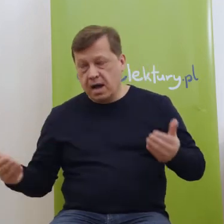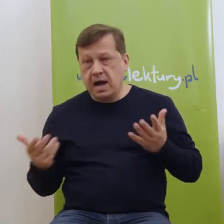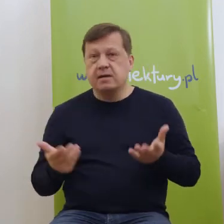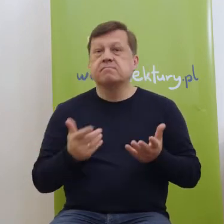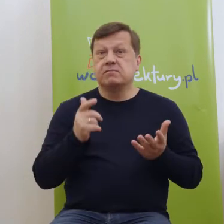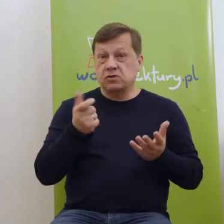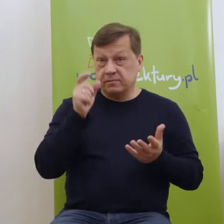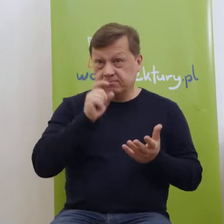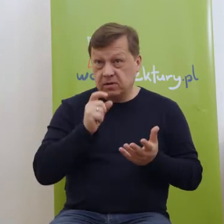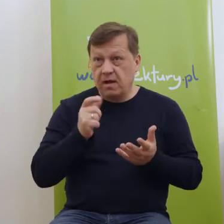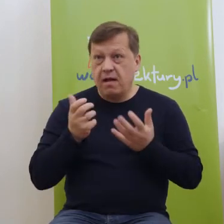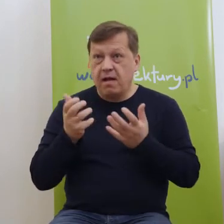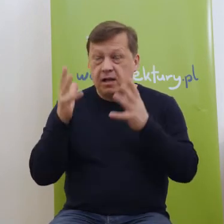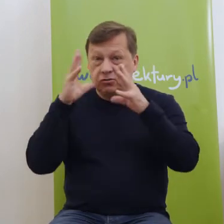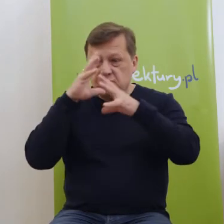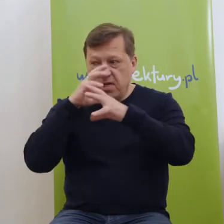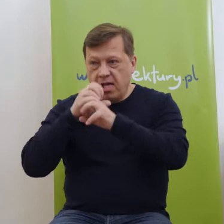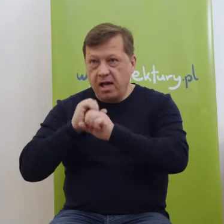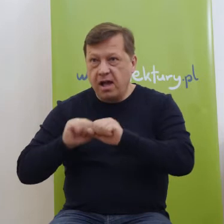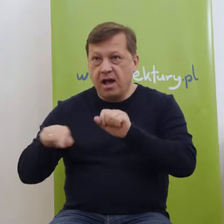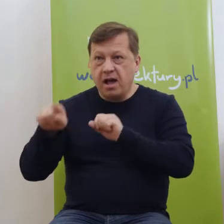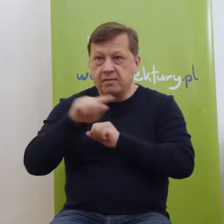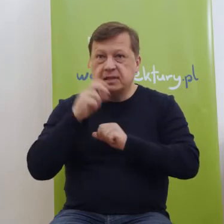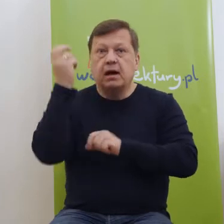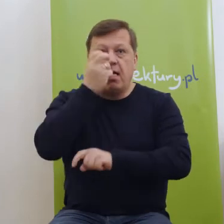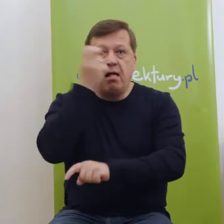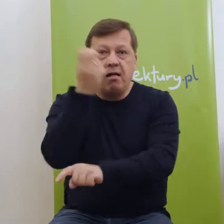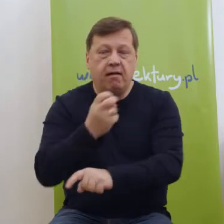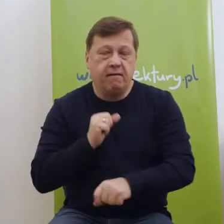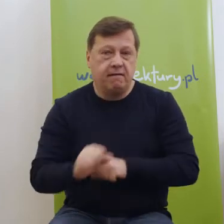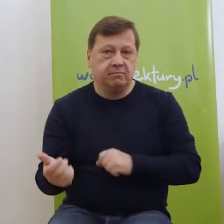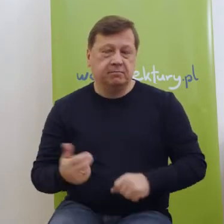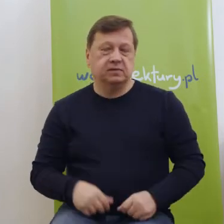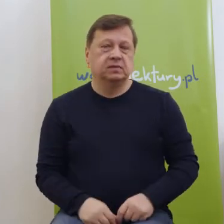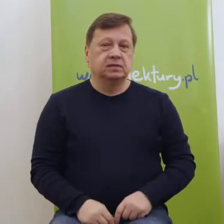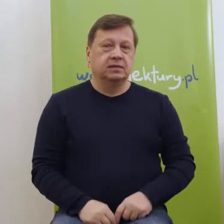prostu ciemna strona mocy jest znacznie bardziej interesująca niż